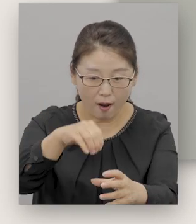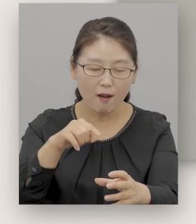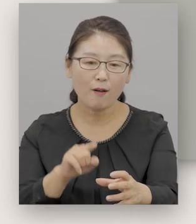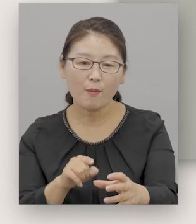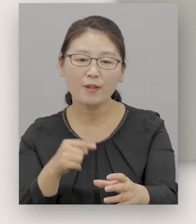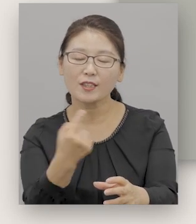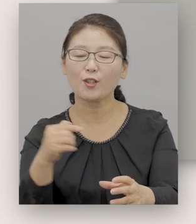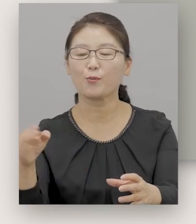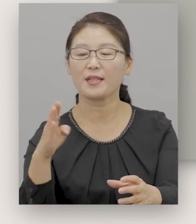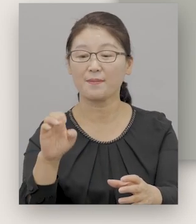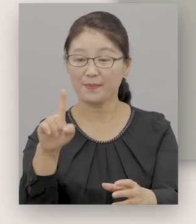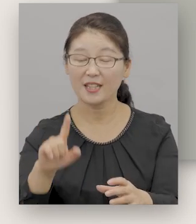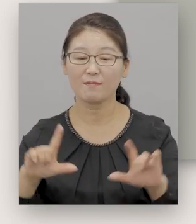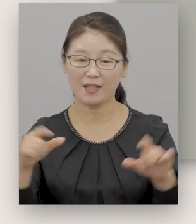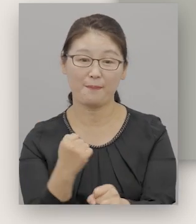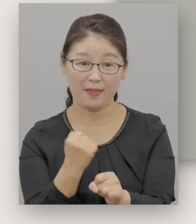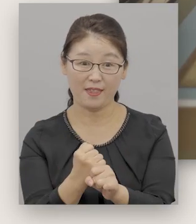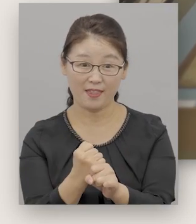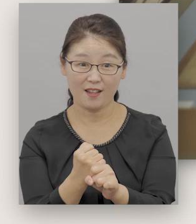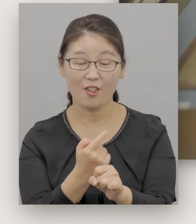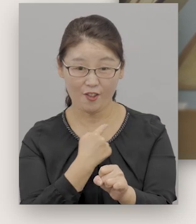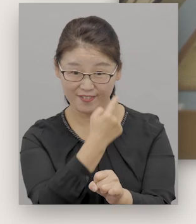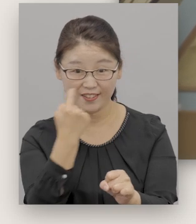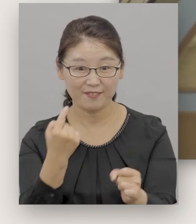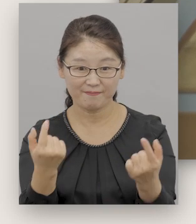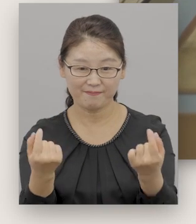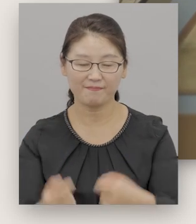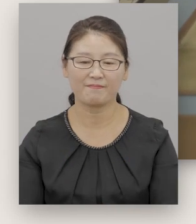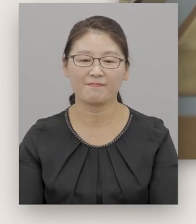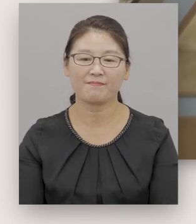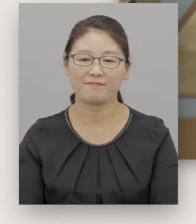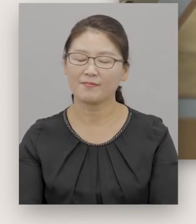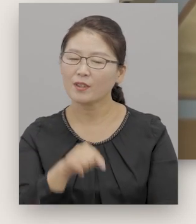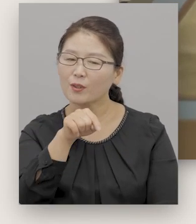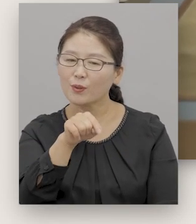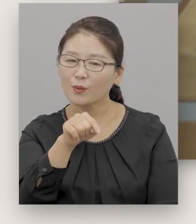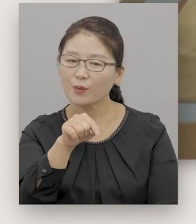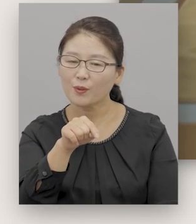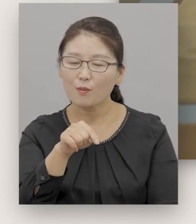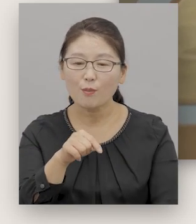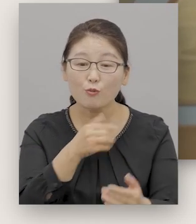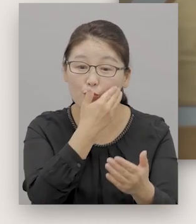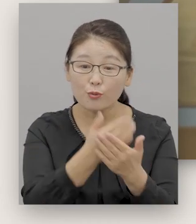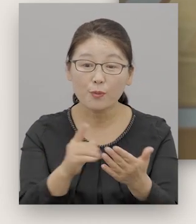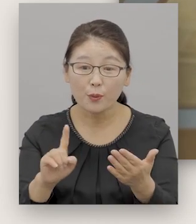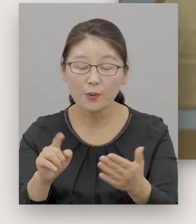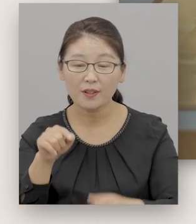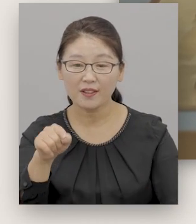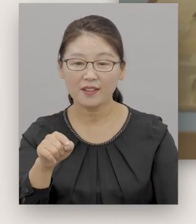이게 1941년 버전이라는 증거가 되기도 하는데요. 또 여기서 중요한 부분이 약간 걸쳐